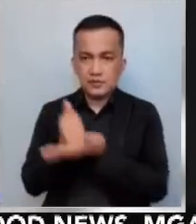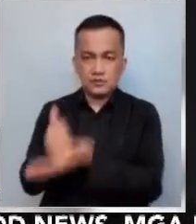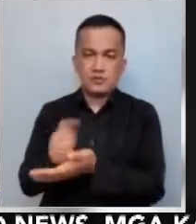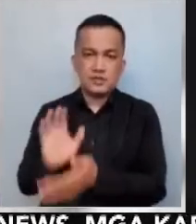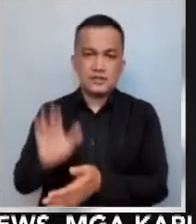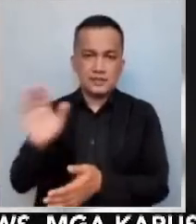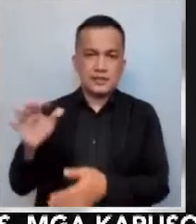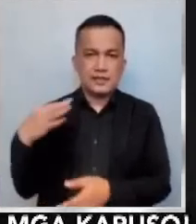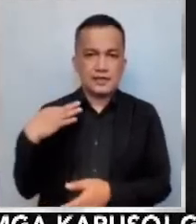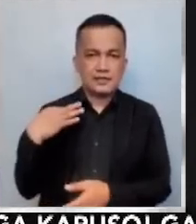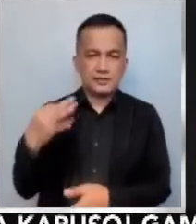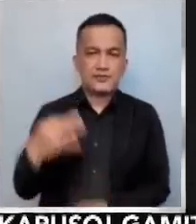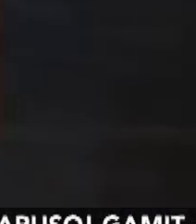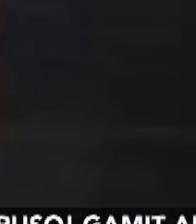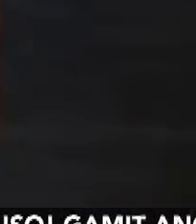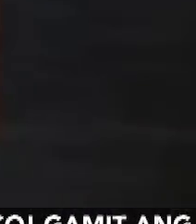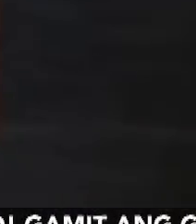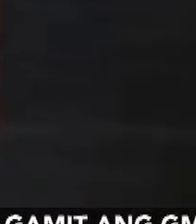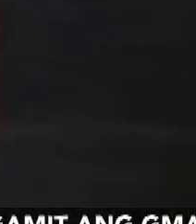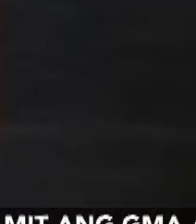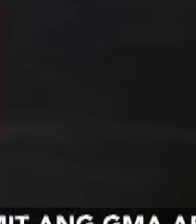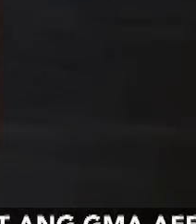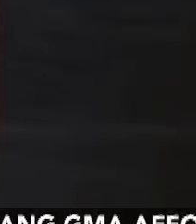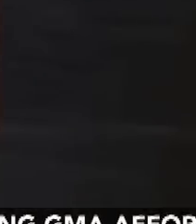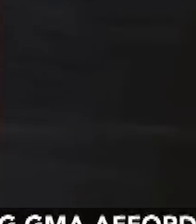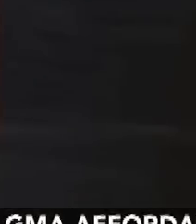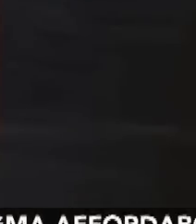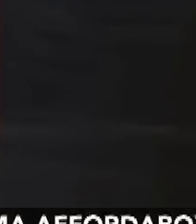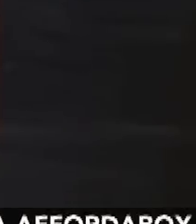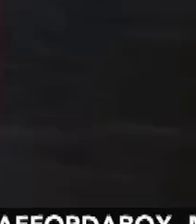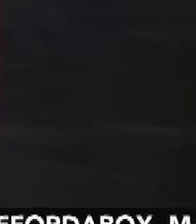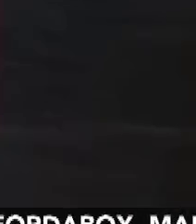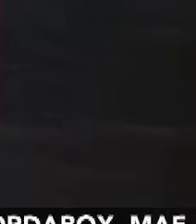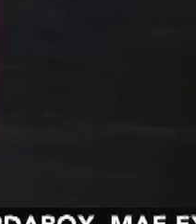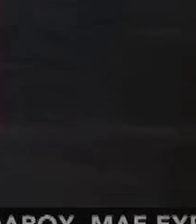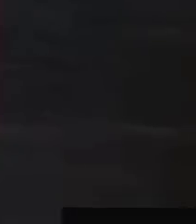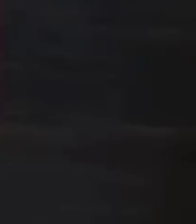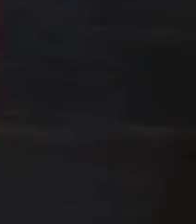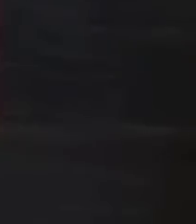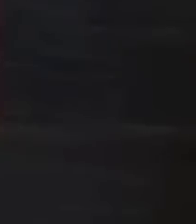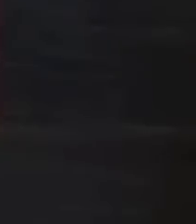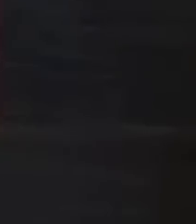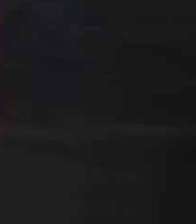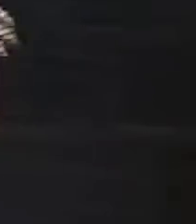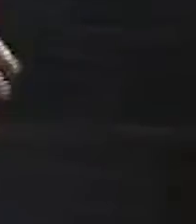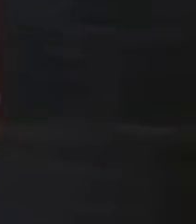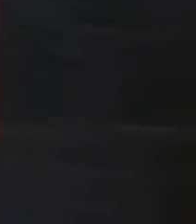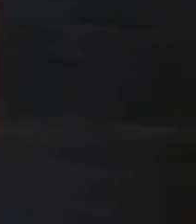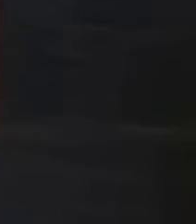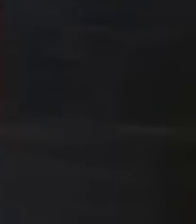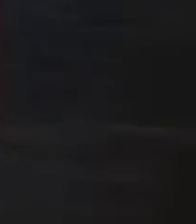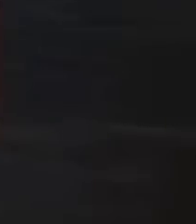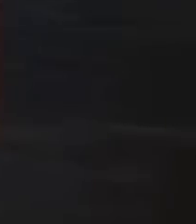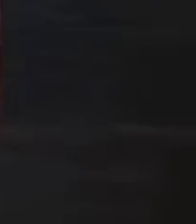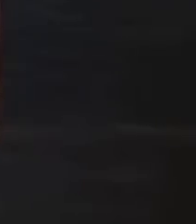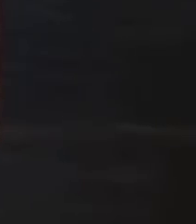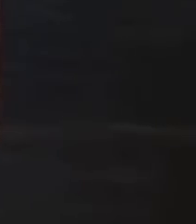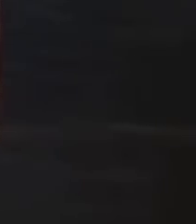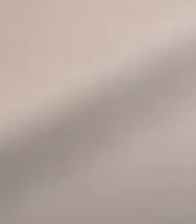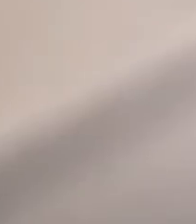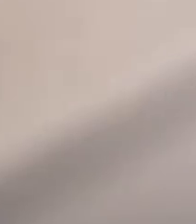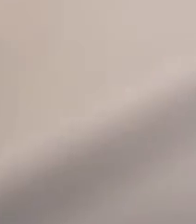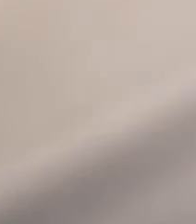kandidatura. Mula sa GMA Regional TV Balitang Bisdak, ako si Femery Dumabok. Nakatutok 24